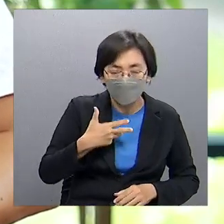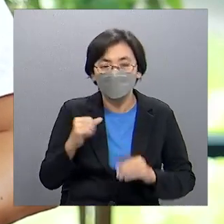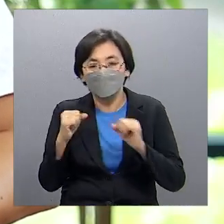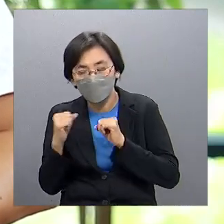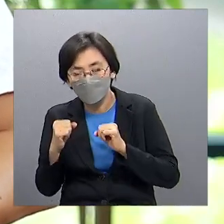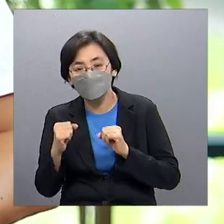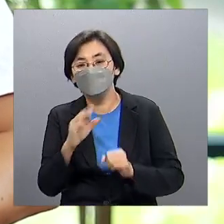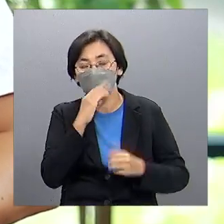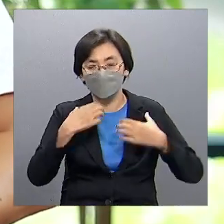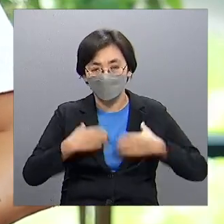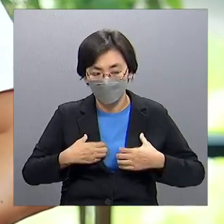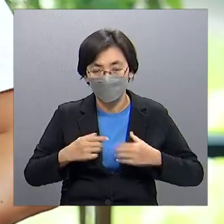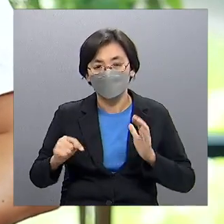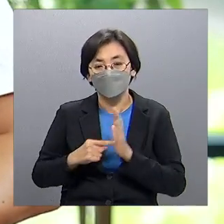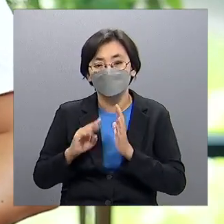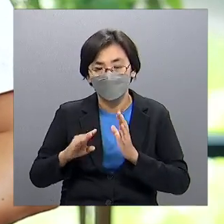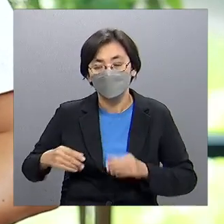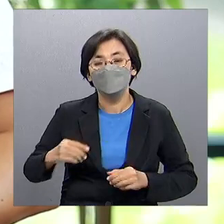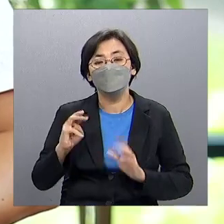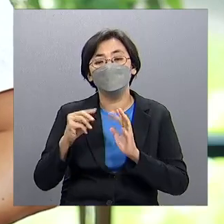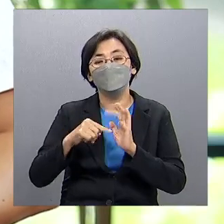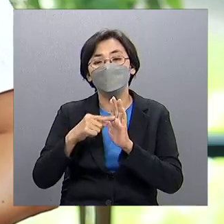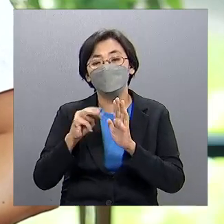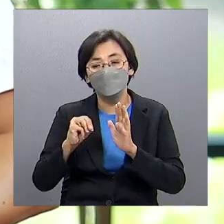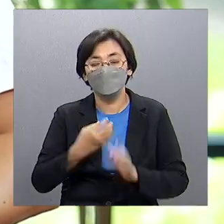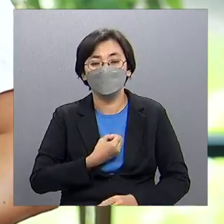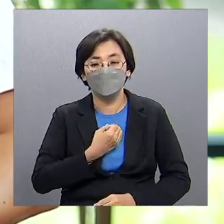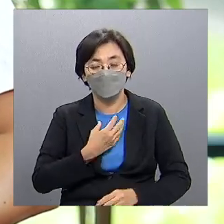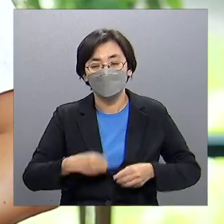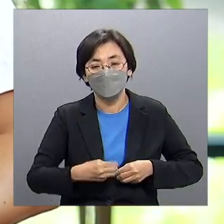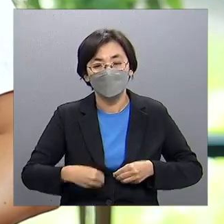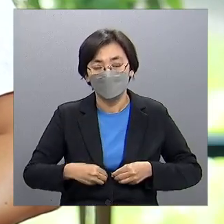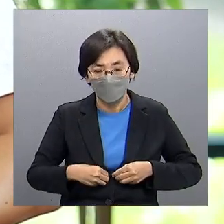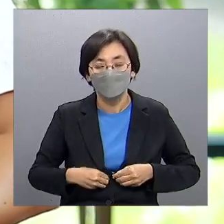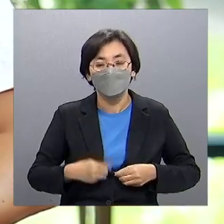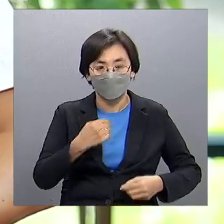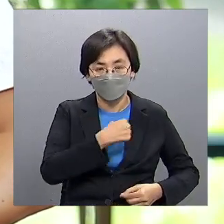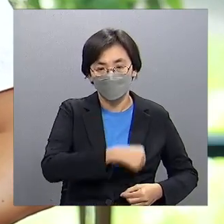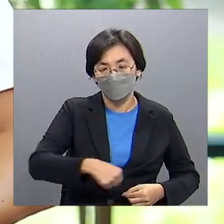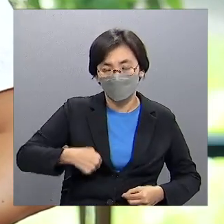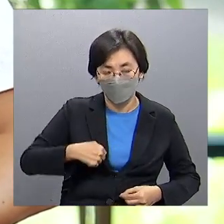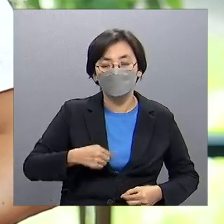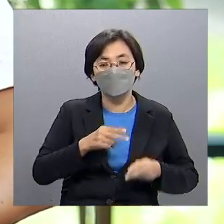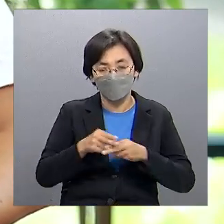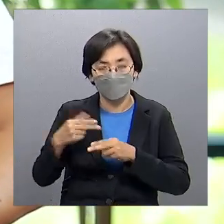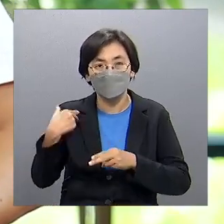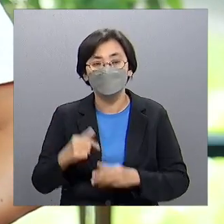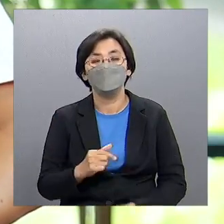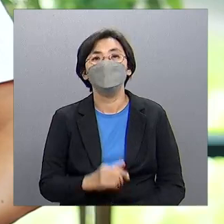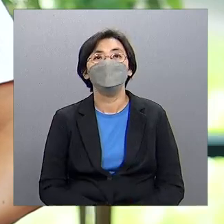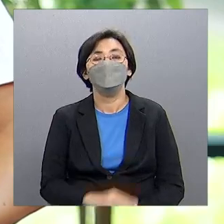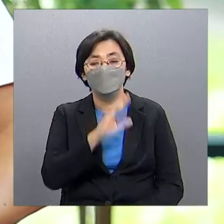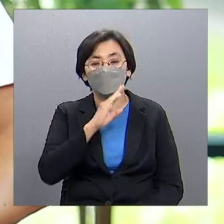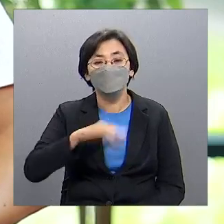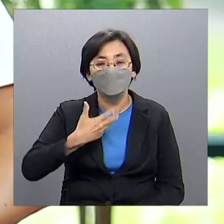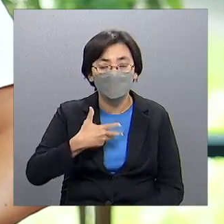จลำไส้อย่างเงี้ยถึงเรียกว่าเป็นยาเฉพาะกลุ่มละนอกนั้นคือร้อนเย็นเป็นไข้เย็นเป็นเรื่องเกี่ยวกับ